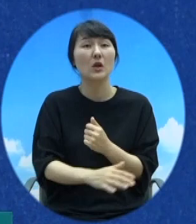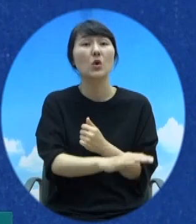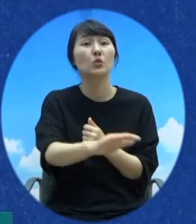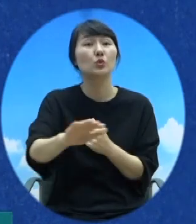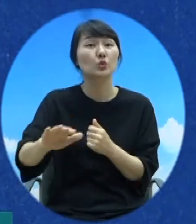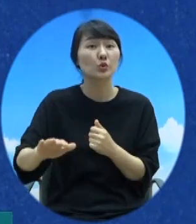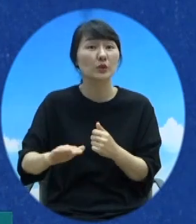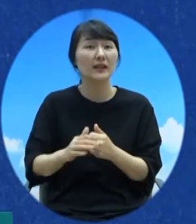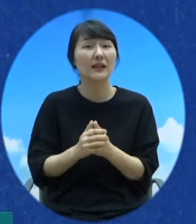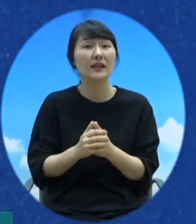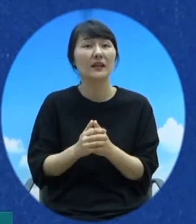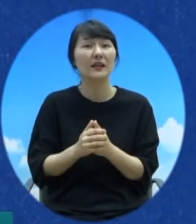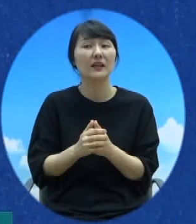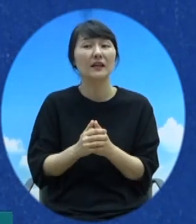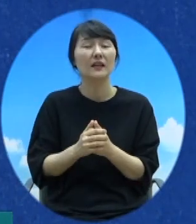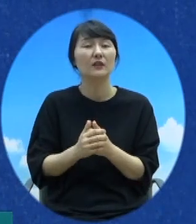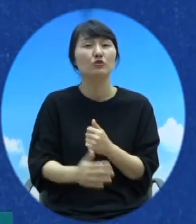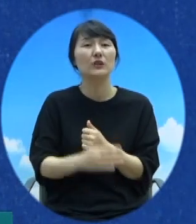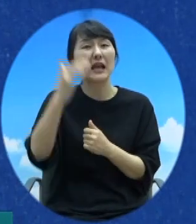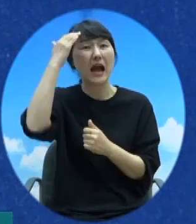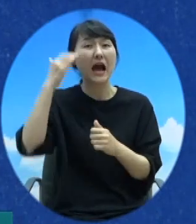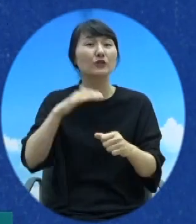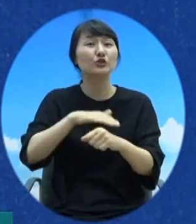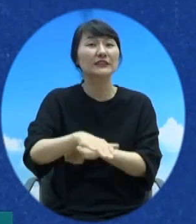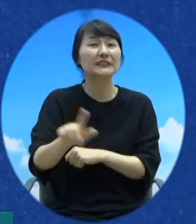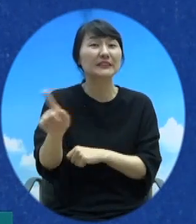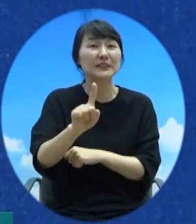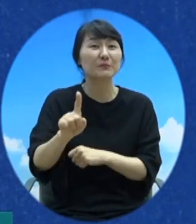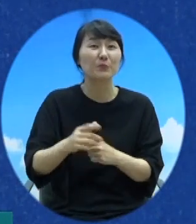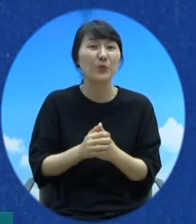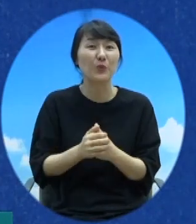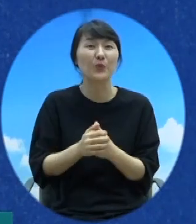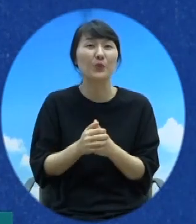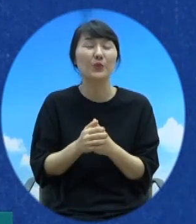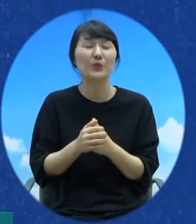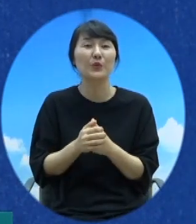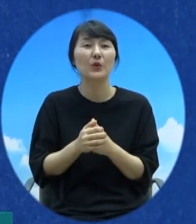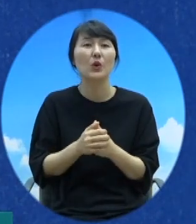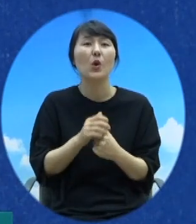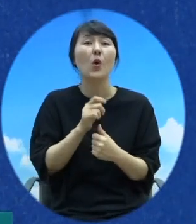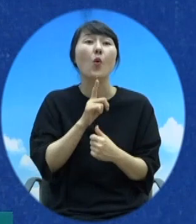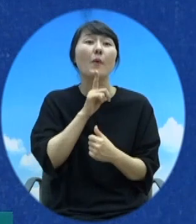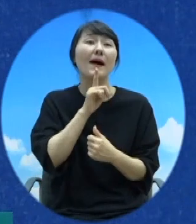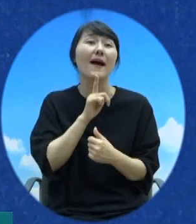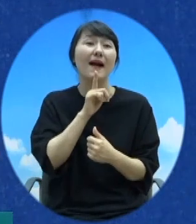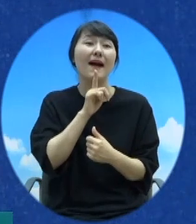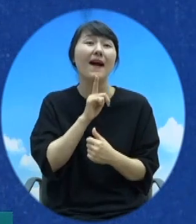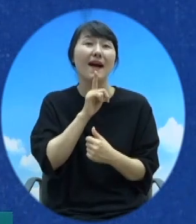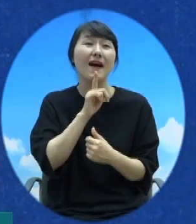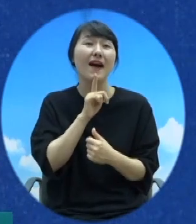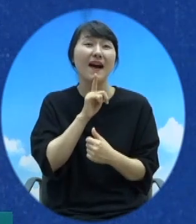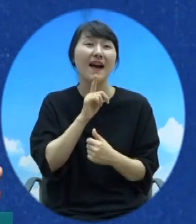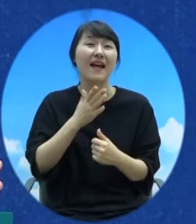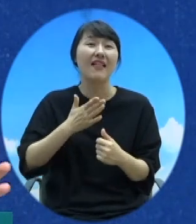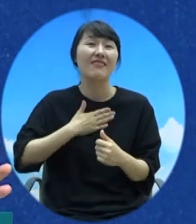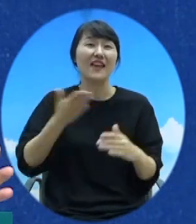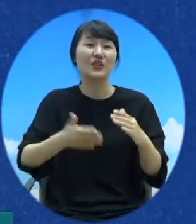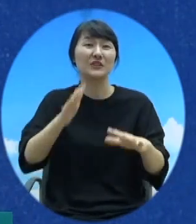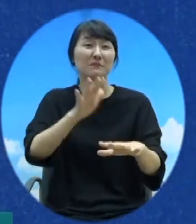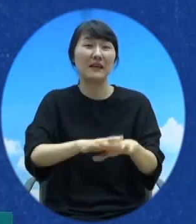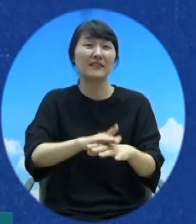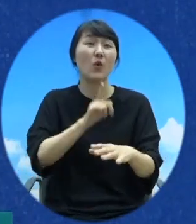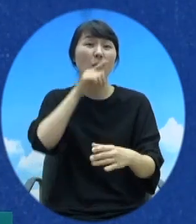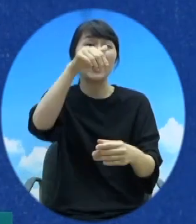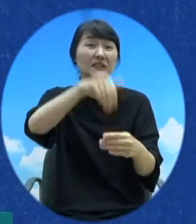우리들의 농촌으로 말하면 마치 우리가 호박을 큰 밭에다가 제대로